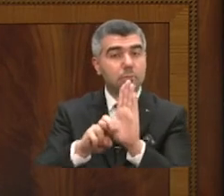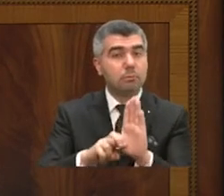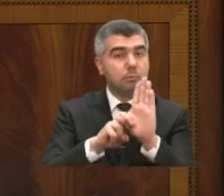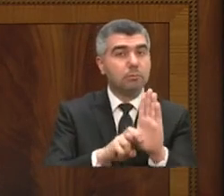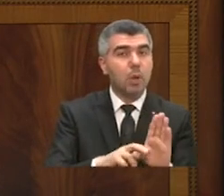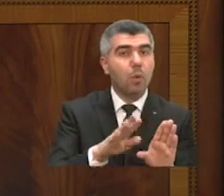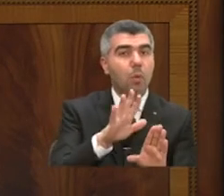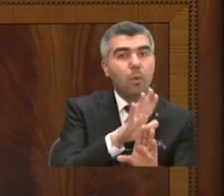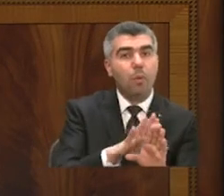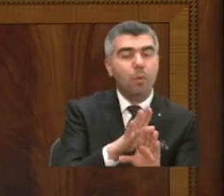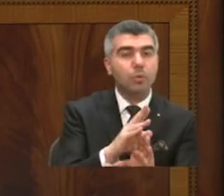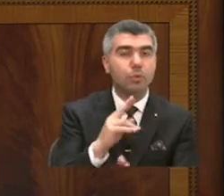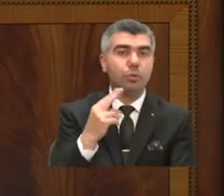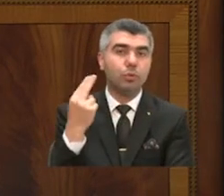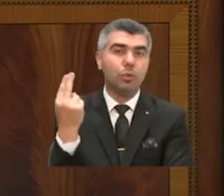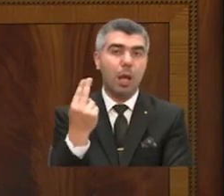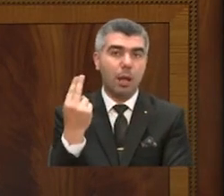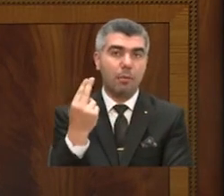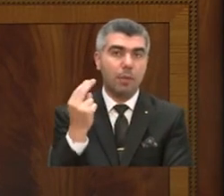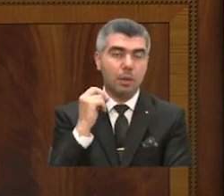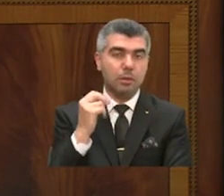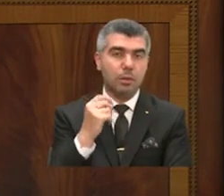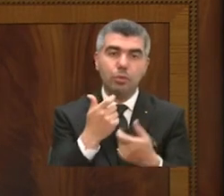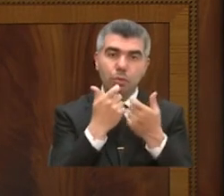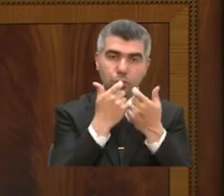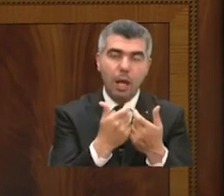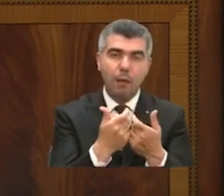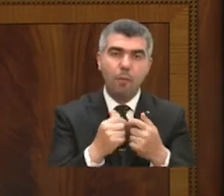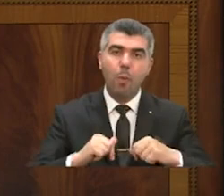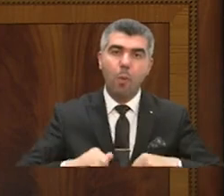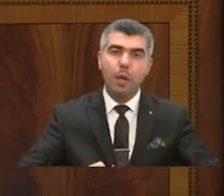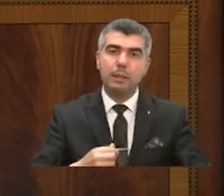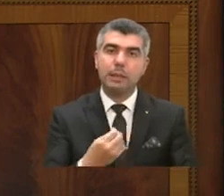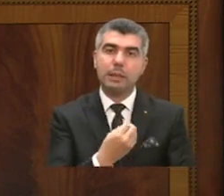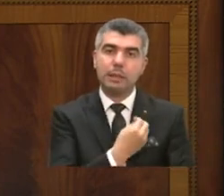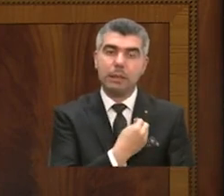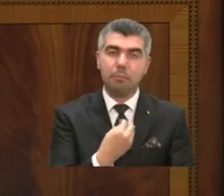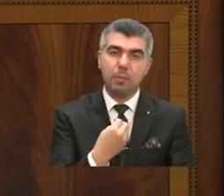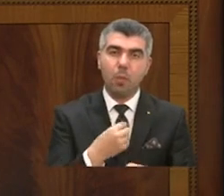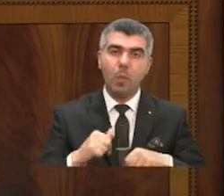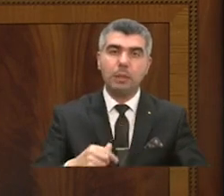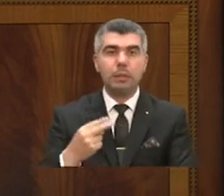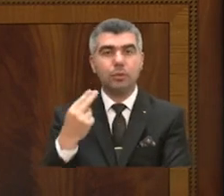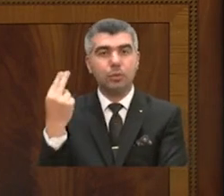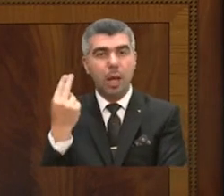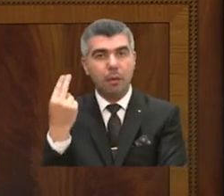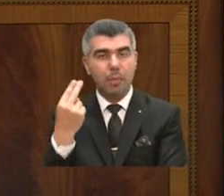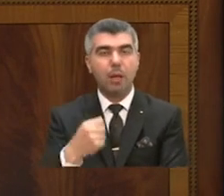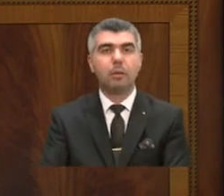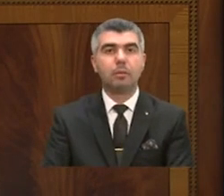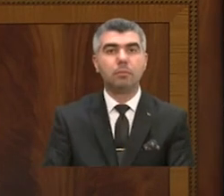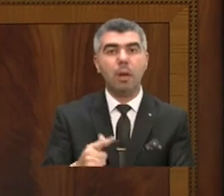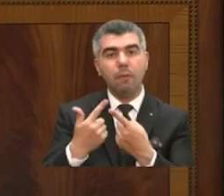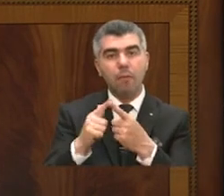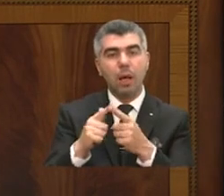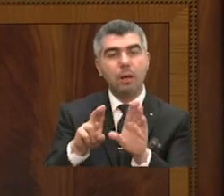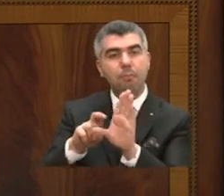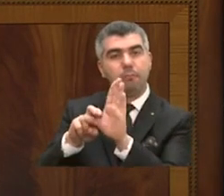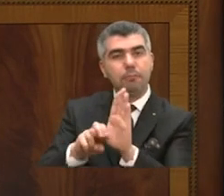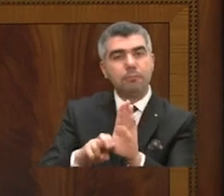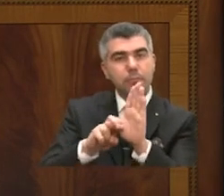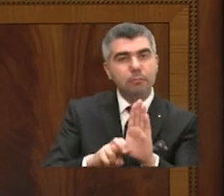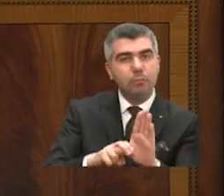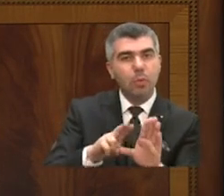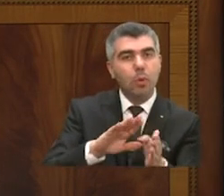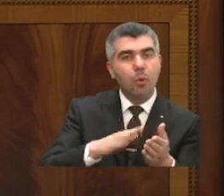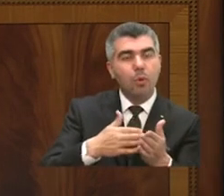الشيء شفناه مع السيد المراوي ومع السيد وزير الصحة في وجه إذن عدد المقاعد البيداغوجية المفتوحة